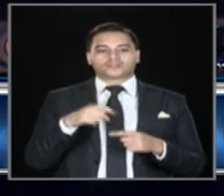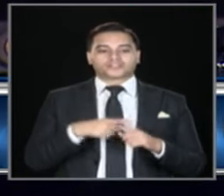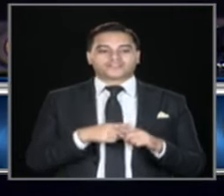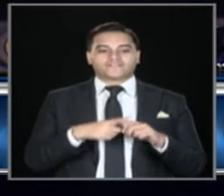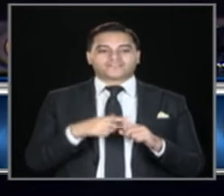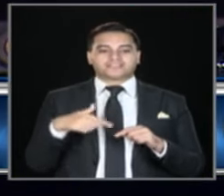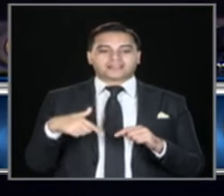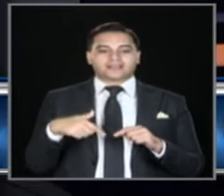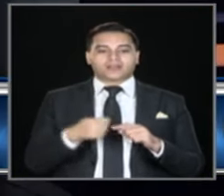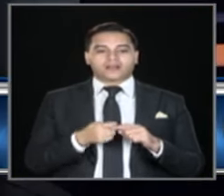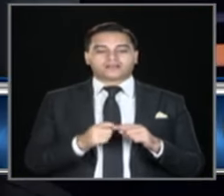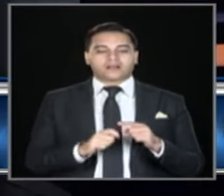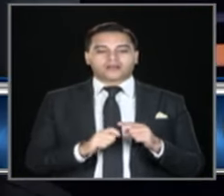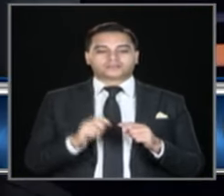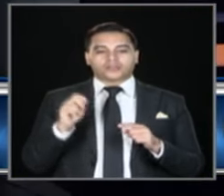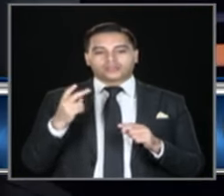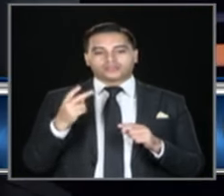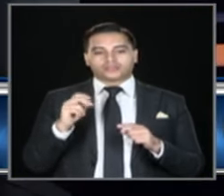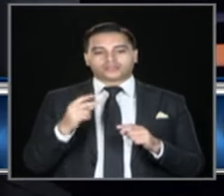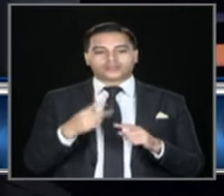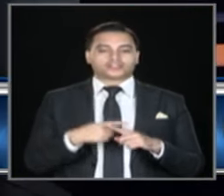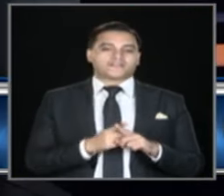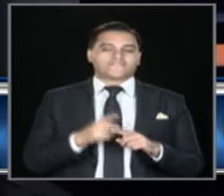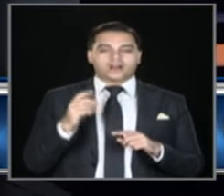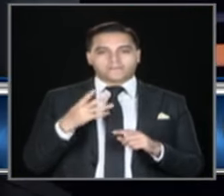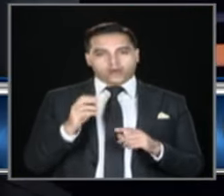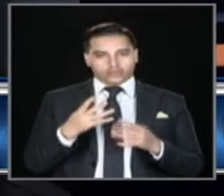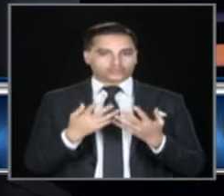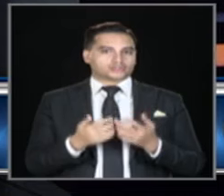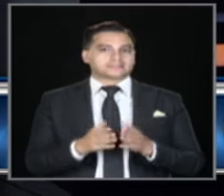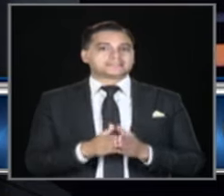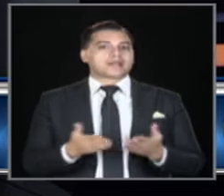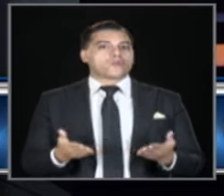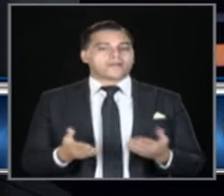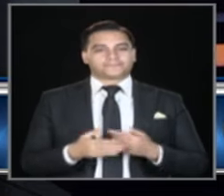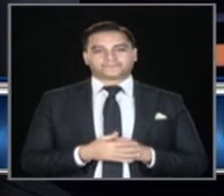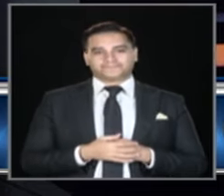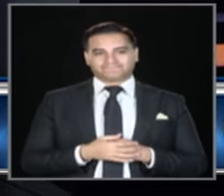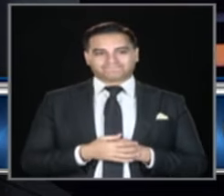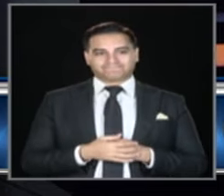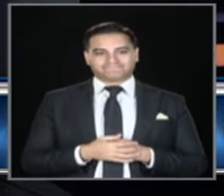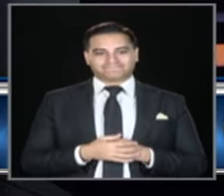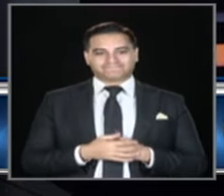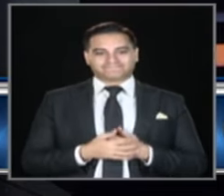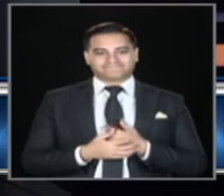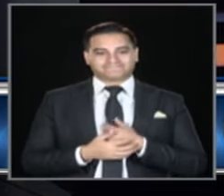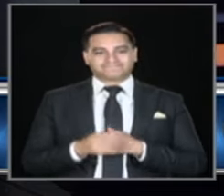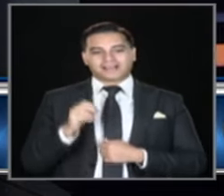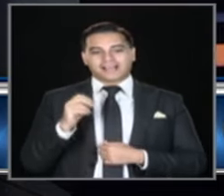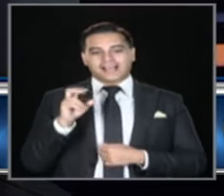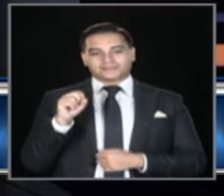25 في 6 ناقص 12 في 14 يساوي كام